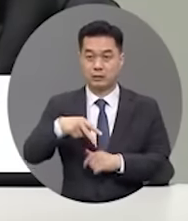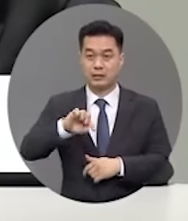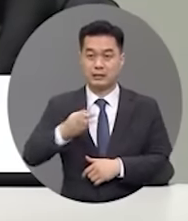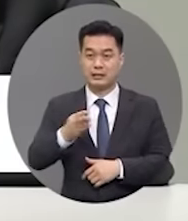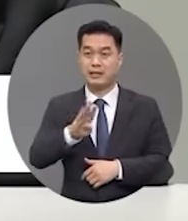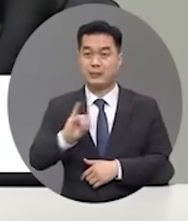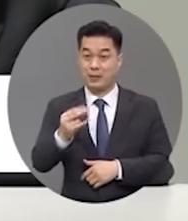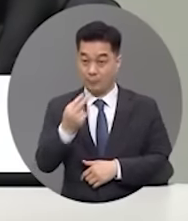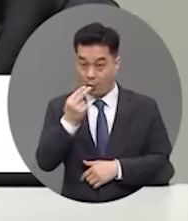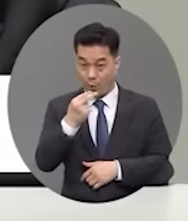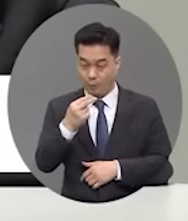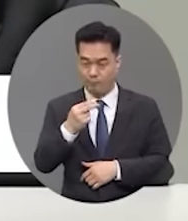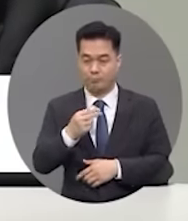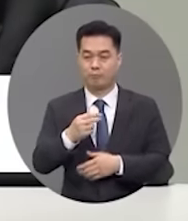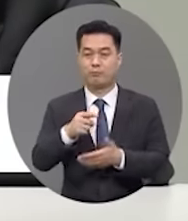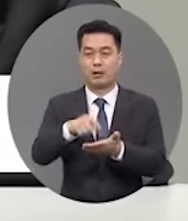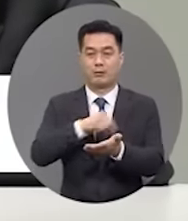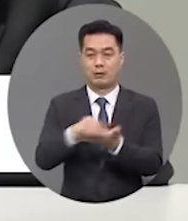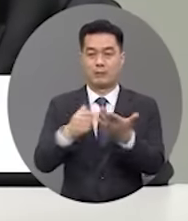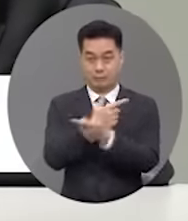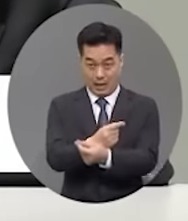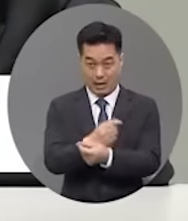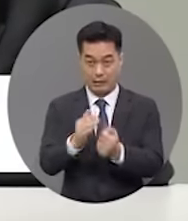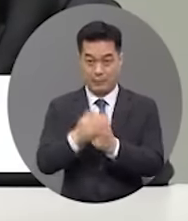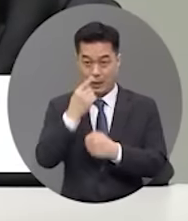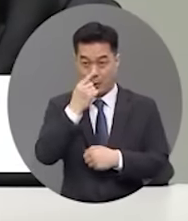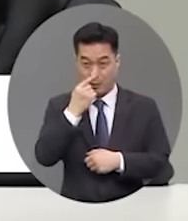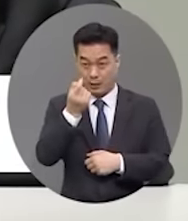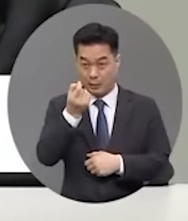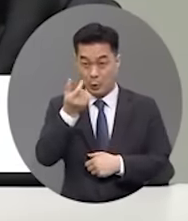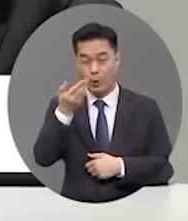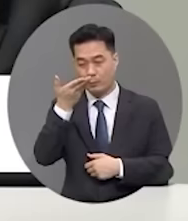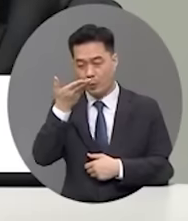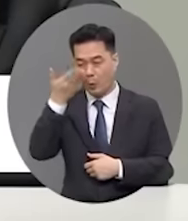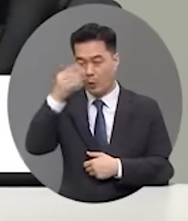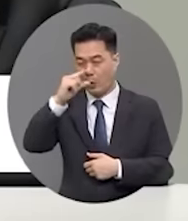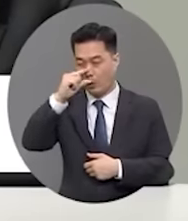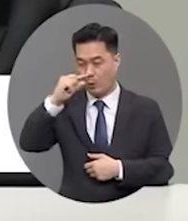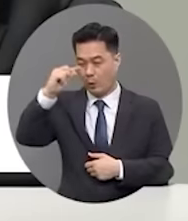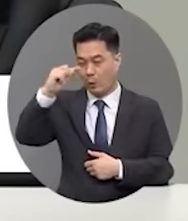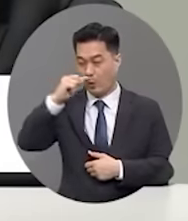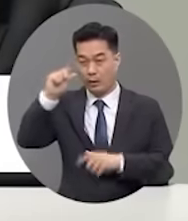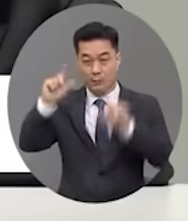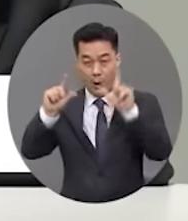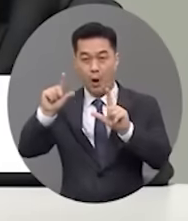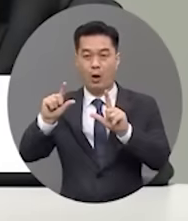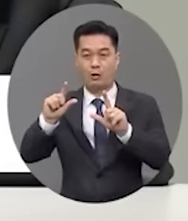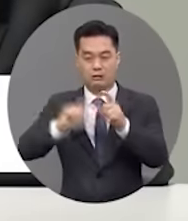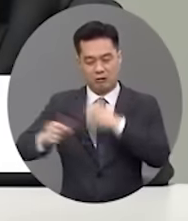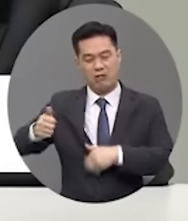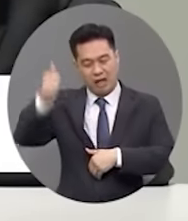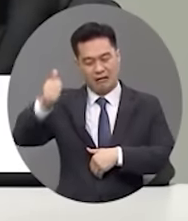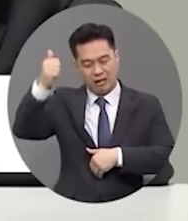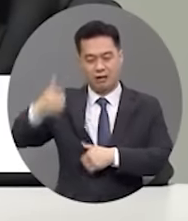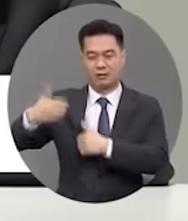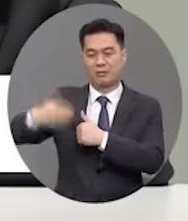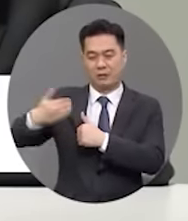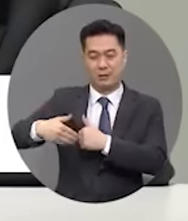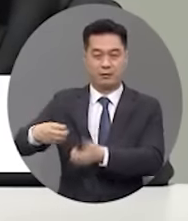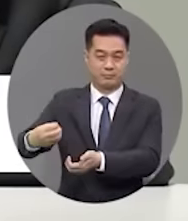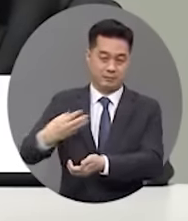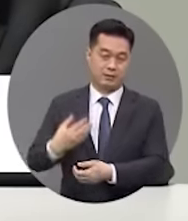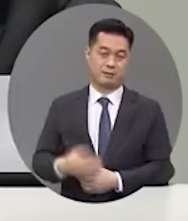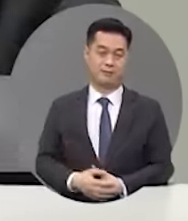거의 대부분을 실비로 할 수 있다고 코끝 살짝 올리면 훨씬 나을